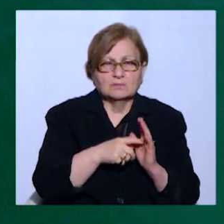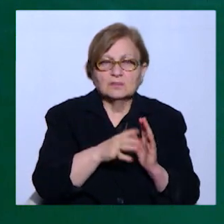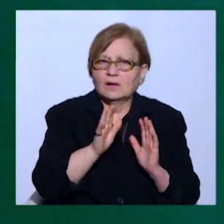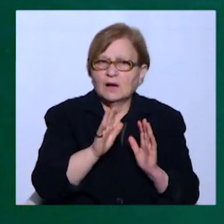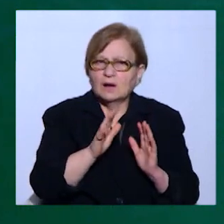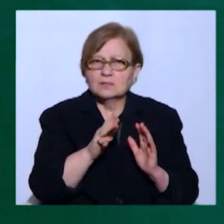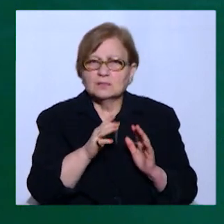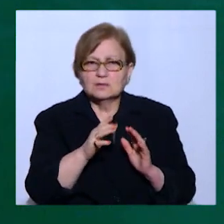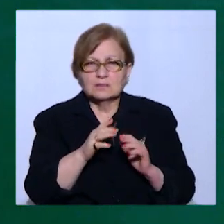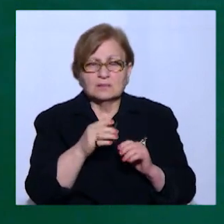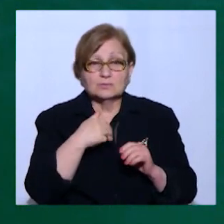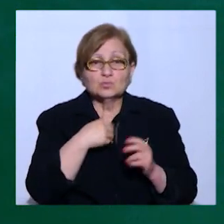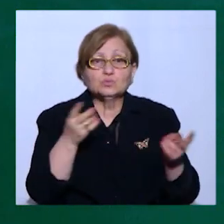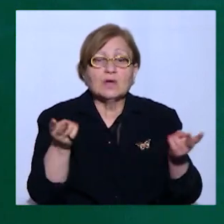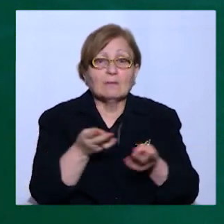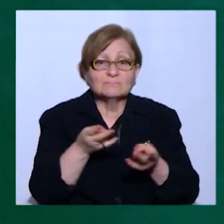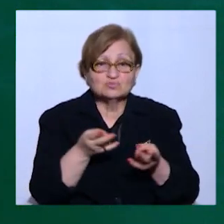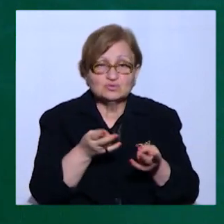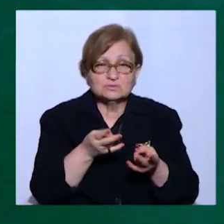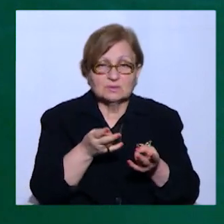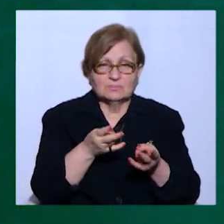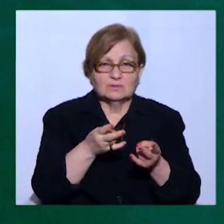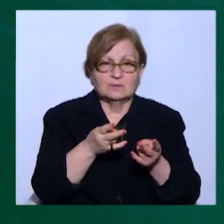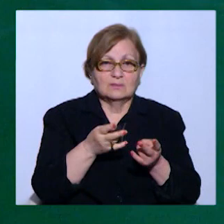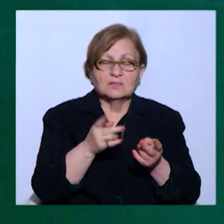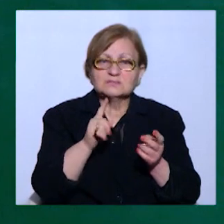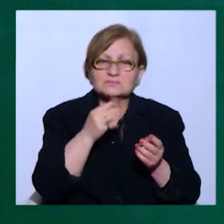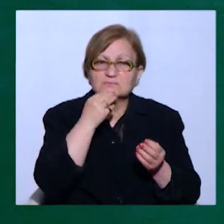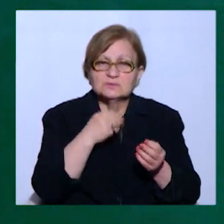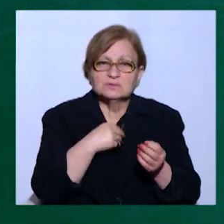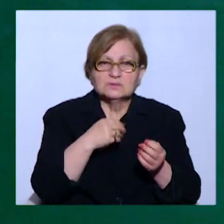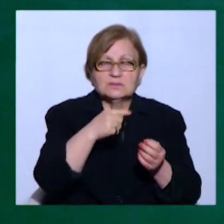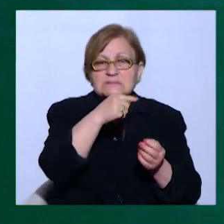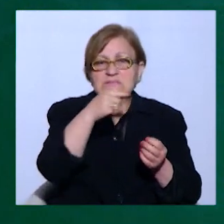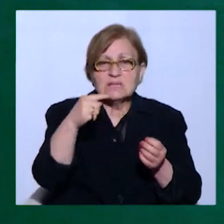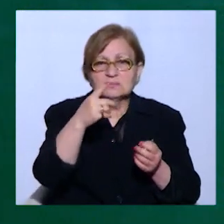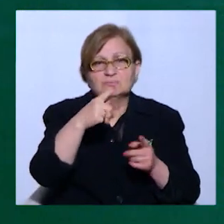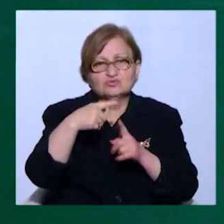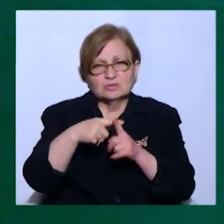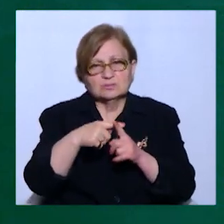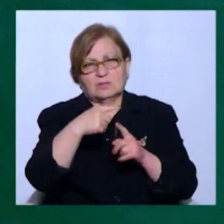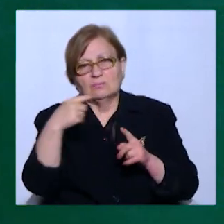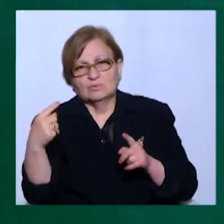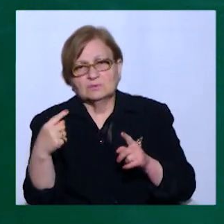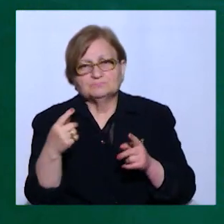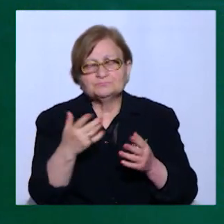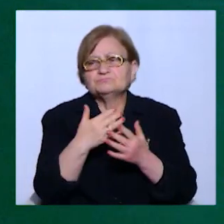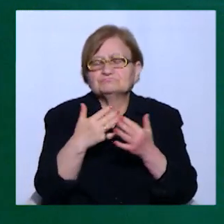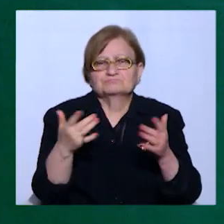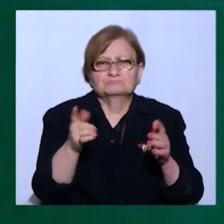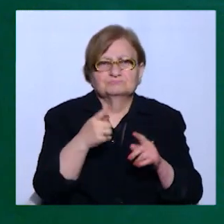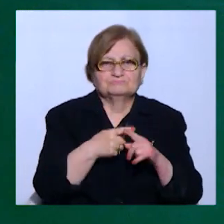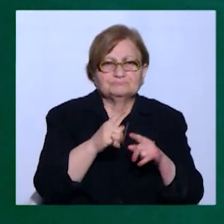არის. თუ დამჭირდება. თუ დამჭირდება, რა ის ჭირდება? წილადების შეკრების დროს, გამოკვლების დროს, ან არ ვიცი რაღაცა